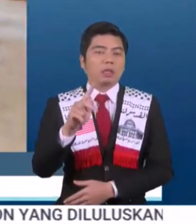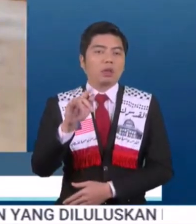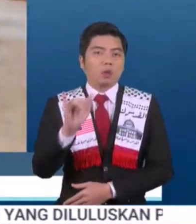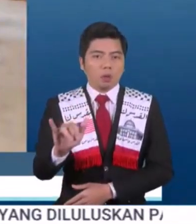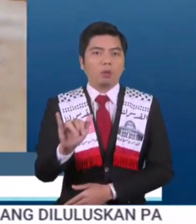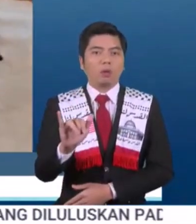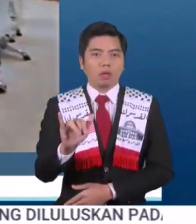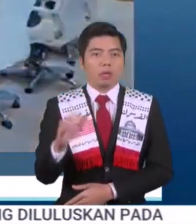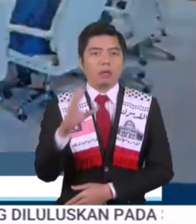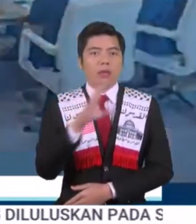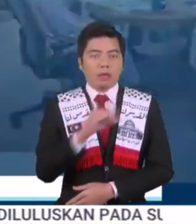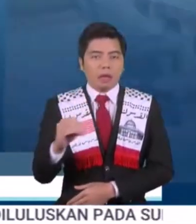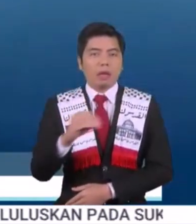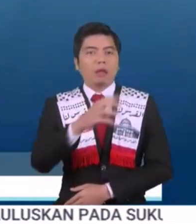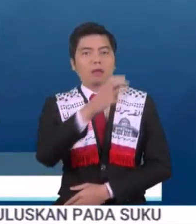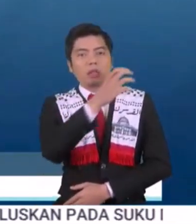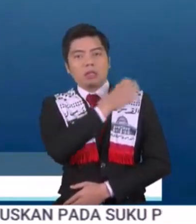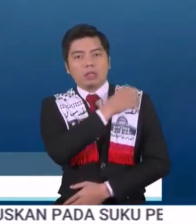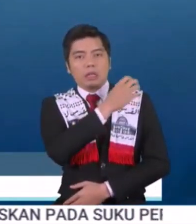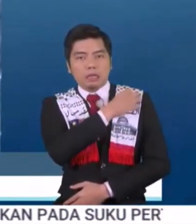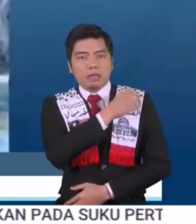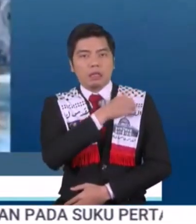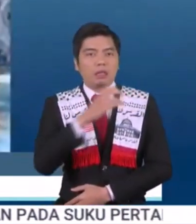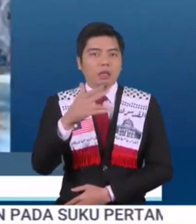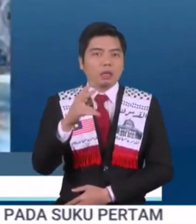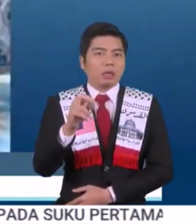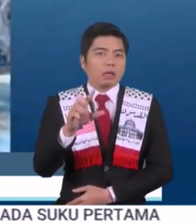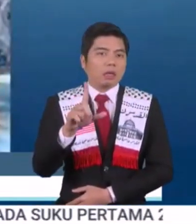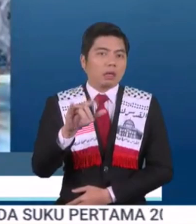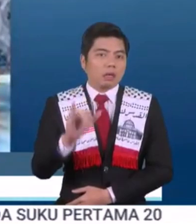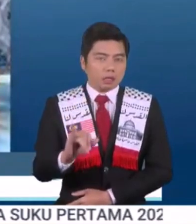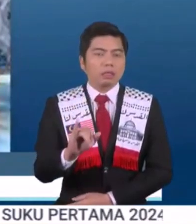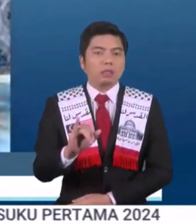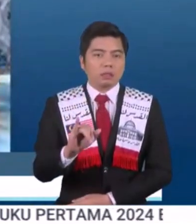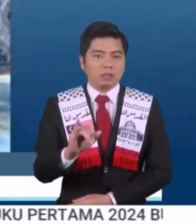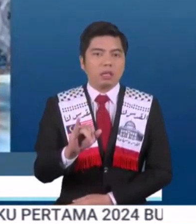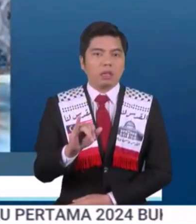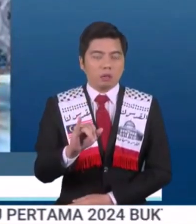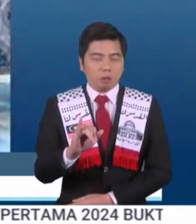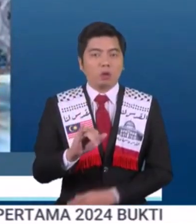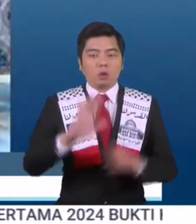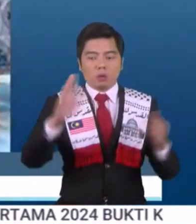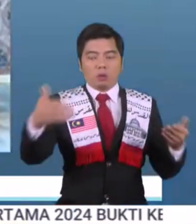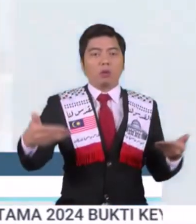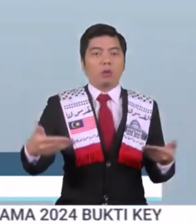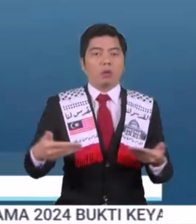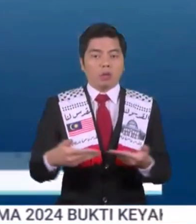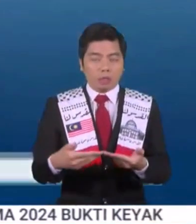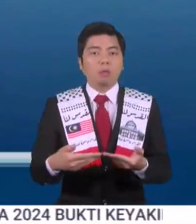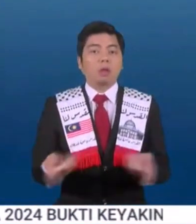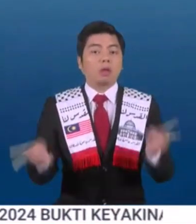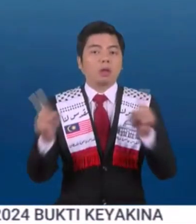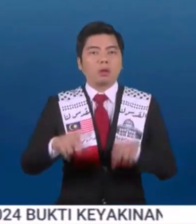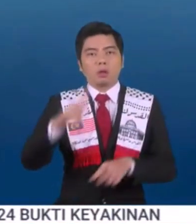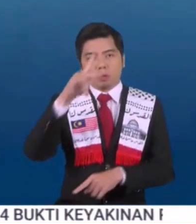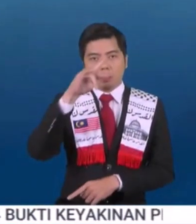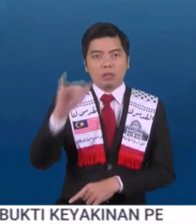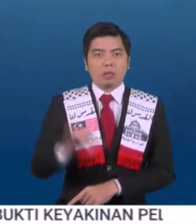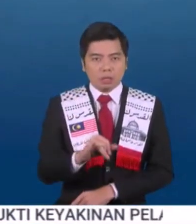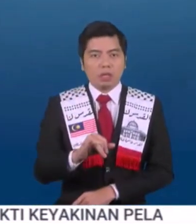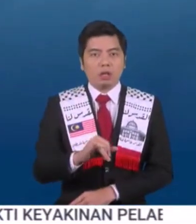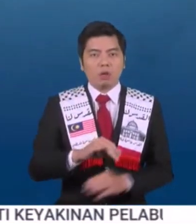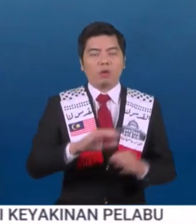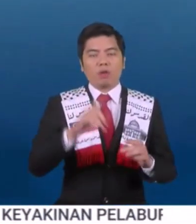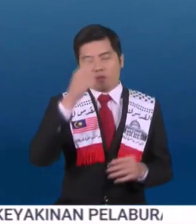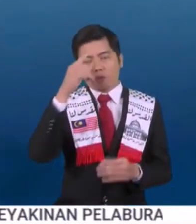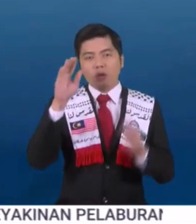CNTY, Yang Shengjun dan pengerusi Cheng Li Special Automobile Limited, Cheng Aulo. Pertemuan berlangsung di Putrajaya. Perbincangan